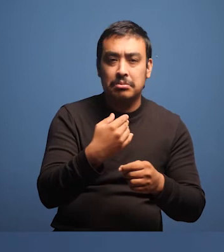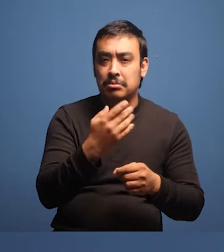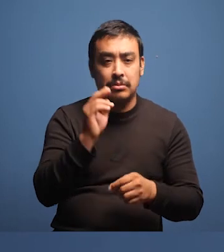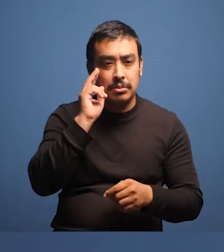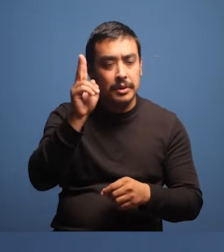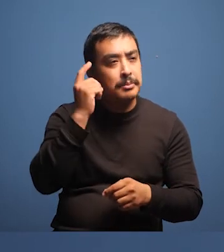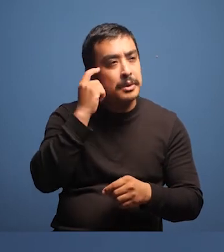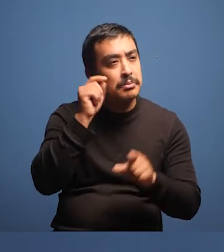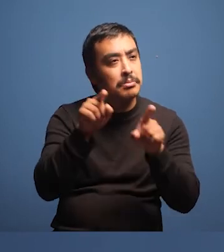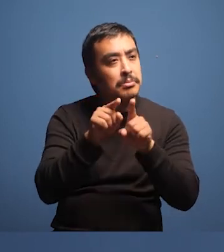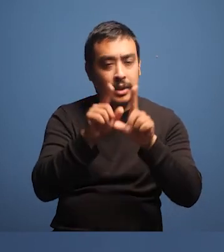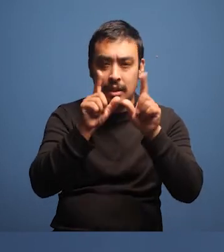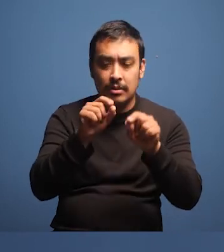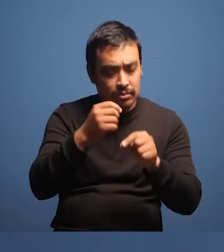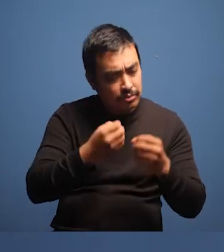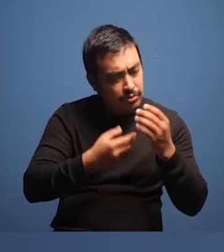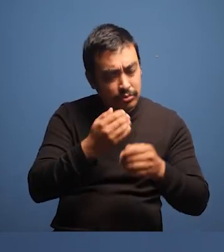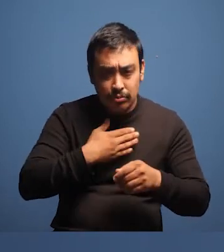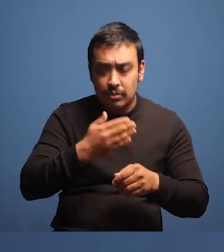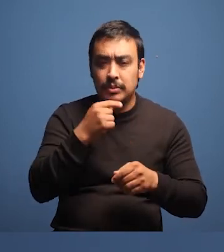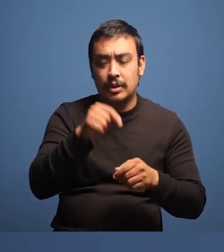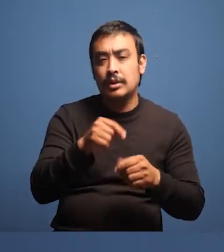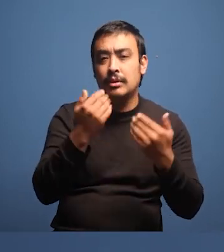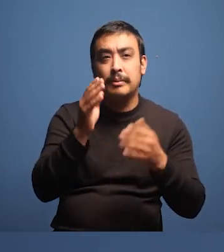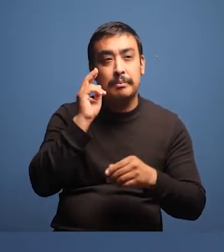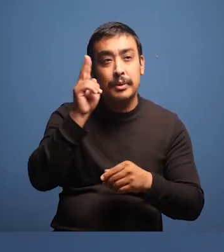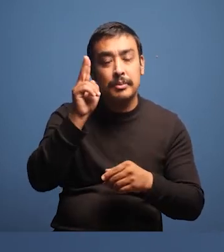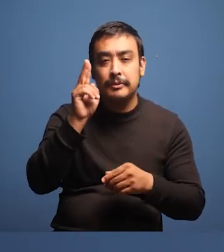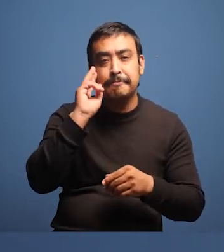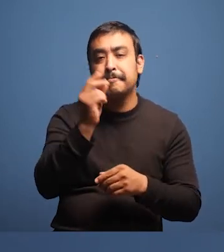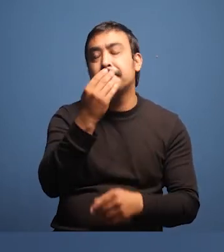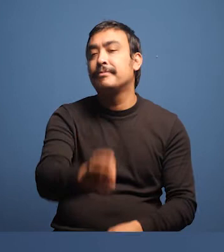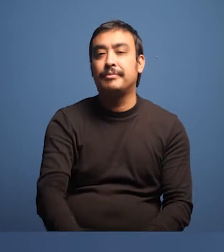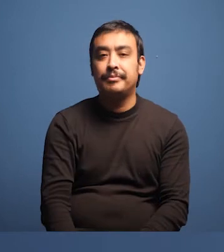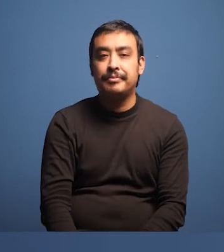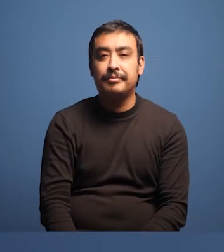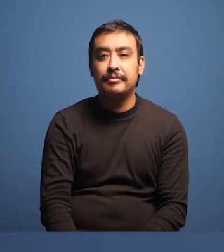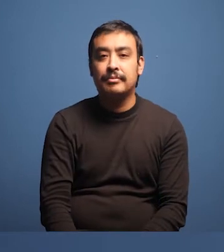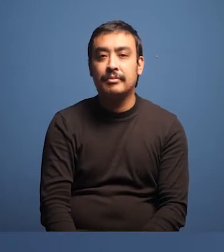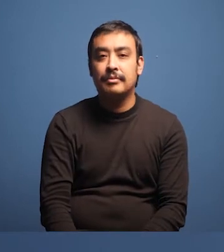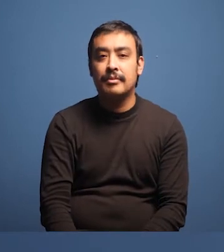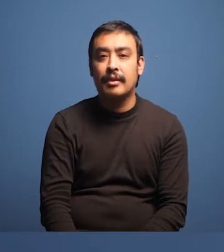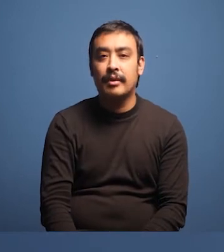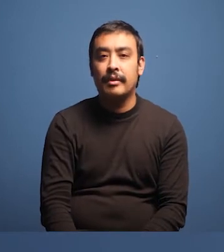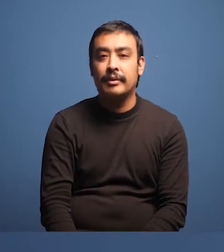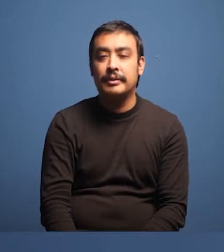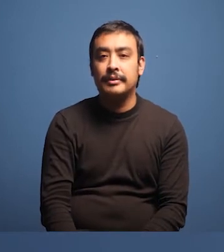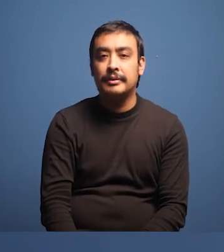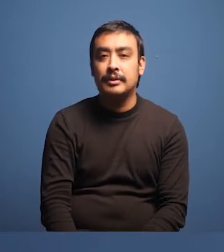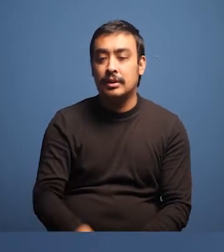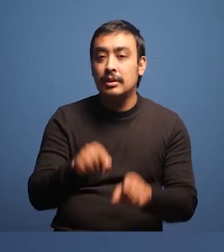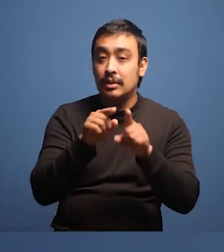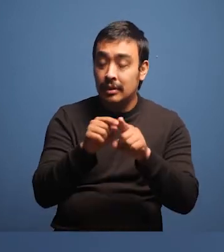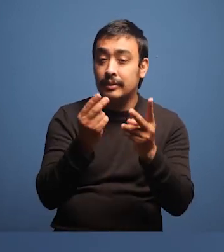पनि सोचेर चाहिँ तपाईँले अहिले स्पिकअप गर्नुभयो भने अहिले गाह्रो होला, तर पछि गएर आफै सजिलो हुन्छ। साथै मैले चाहिँ के एड गर्न चाहेँ भने